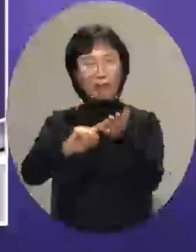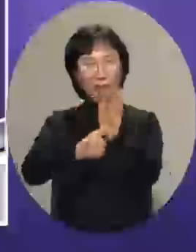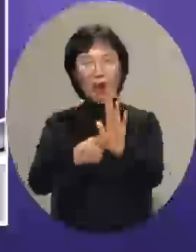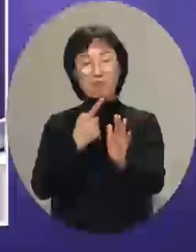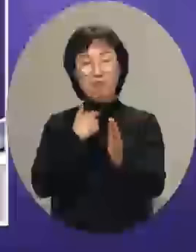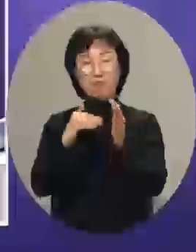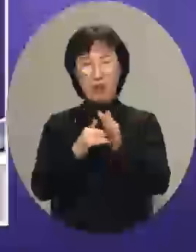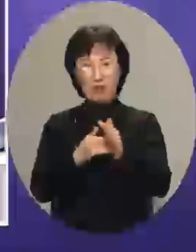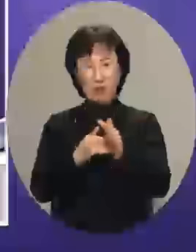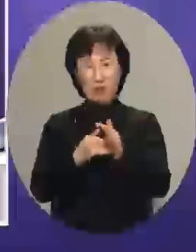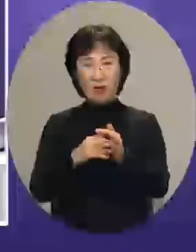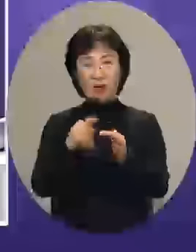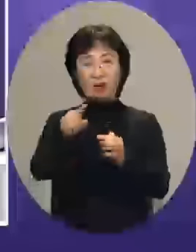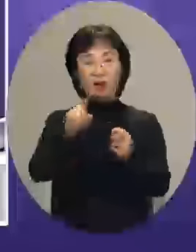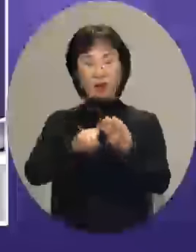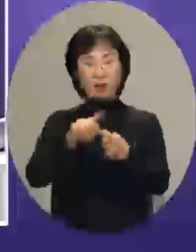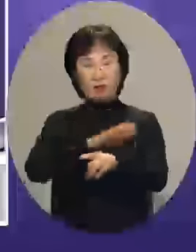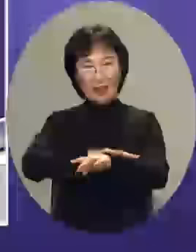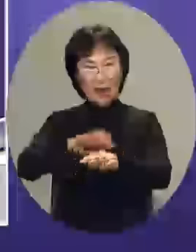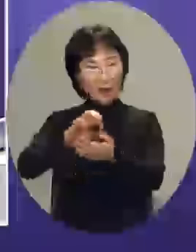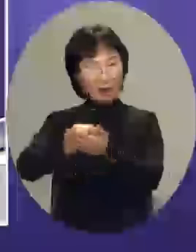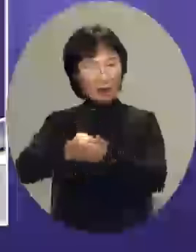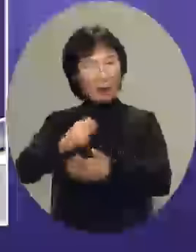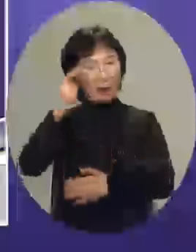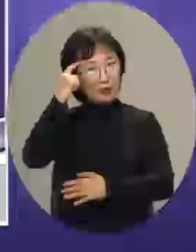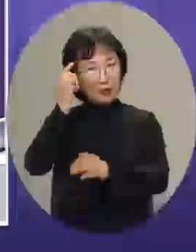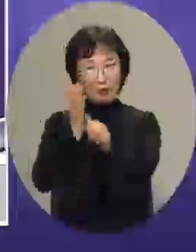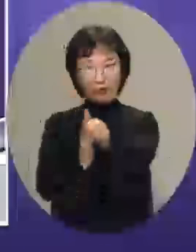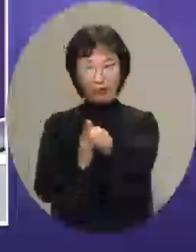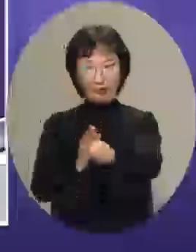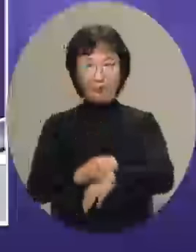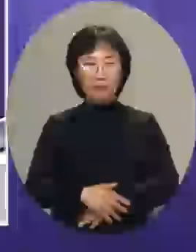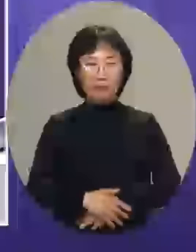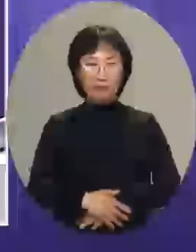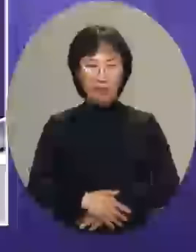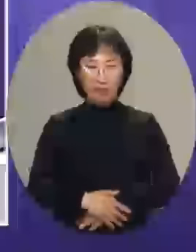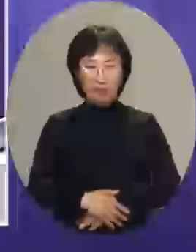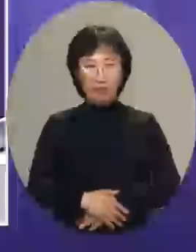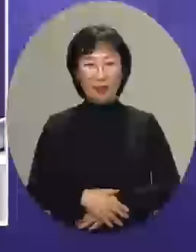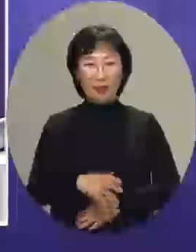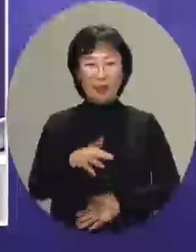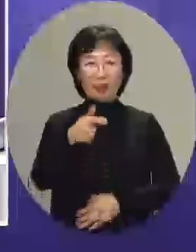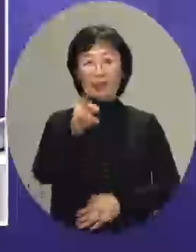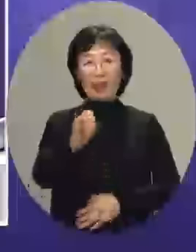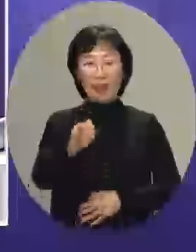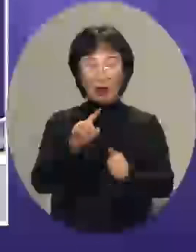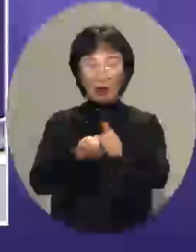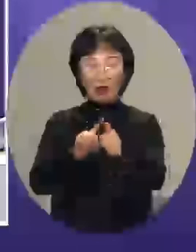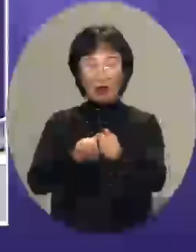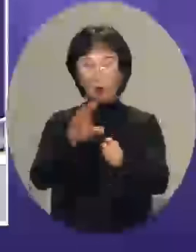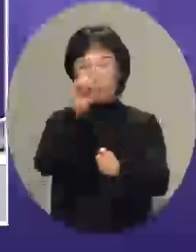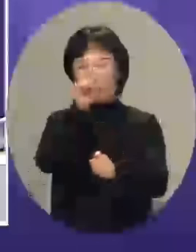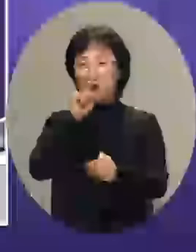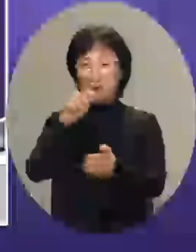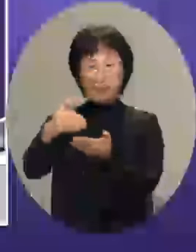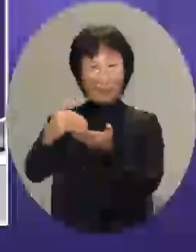말이에요. 그런 걸 잘 참작해 주시길 바라고요. 그 다음에 우리 강성희 후보님 좋은 말씀을